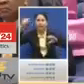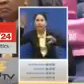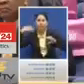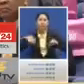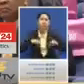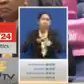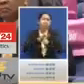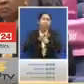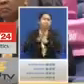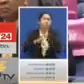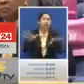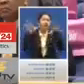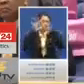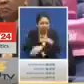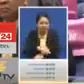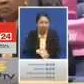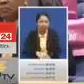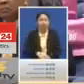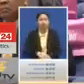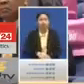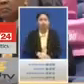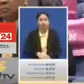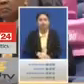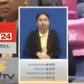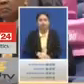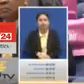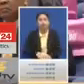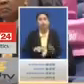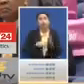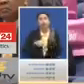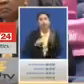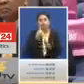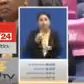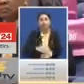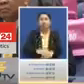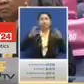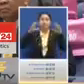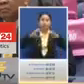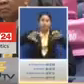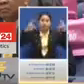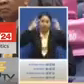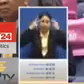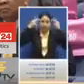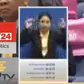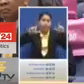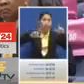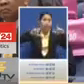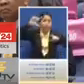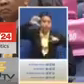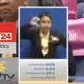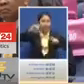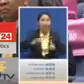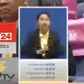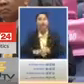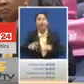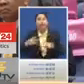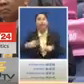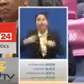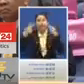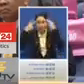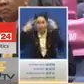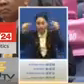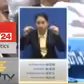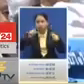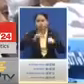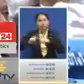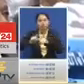ท่านถ้าอย่ายอมรับความจริงลองไปไล่มานะครับจากรัฐบาลทักษิณอภิสิทธิ์สมั